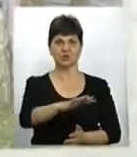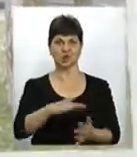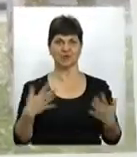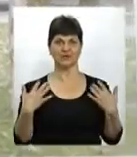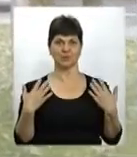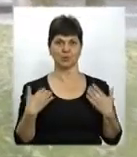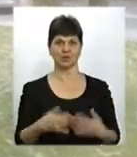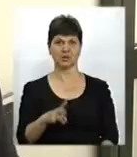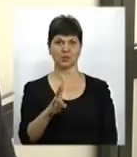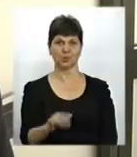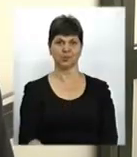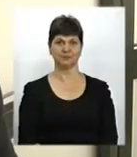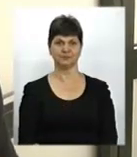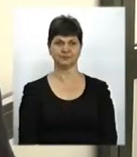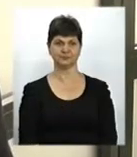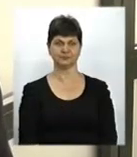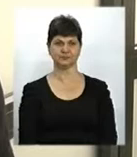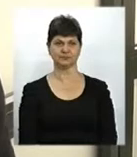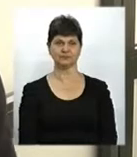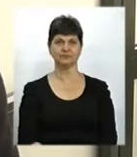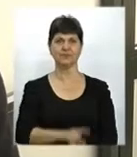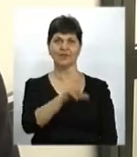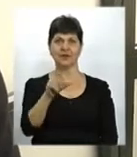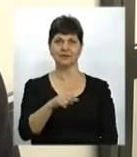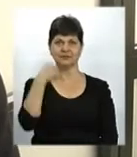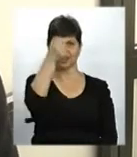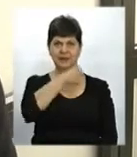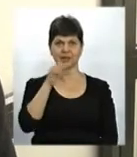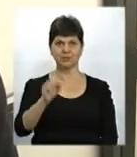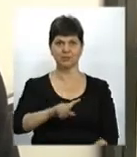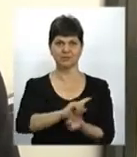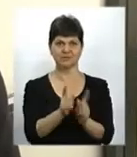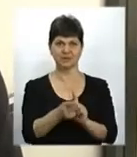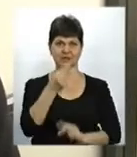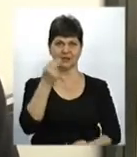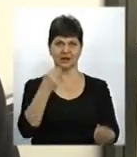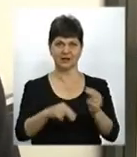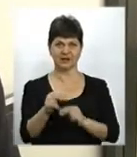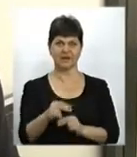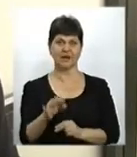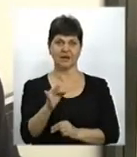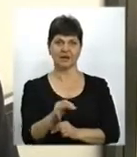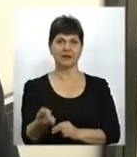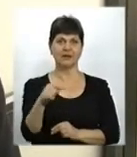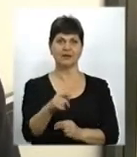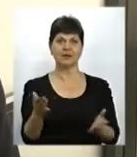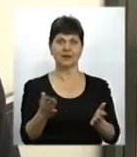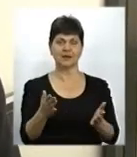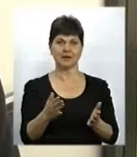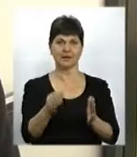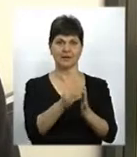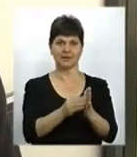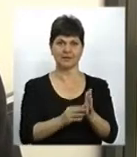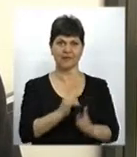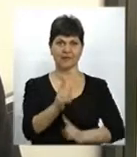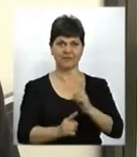відпочинку. Можна за рік змінити життя на краще. І це теж повинні розуміти всі, в тому числі ті, які критикують реформи.